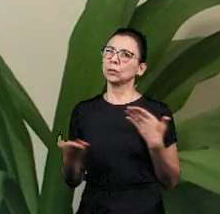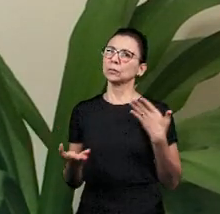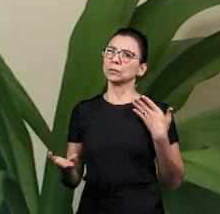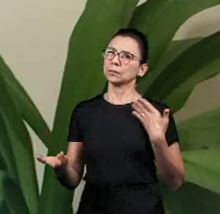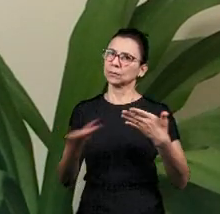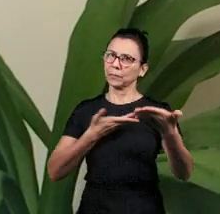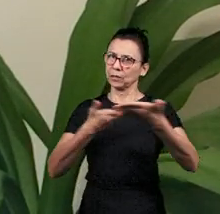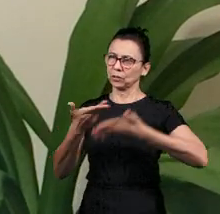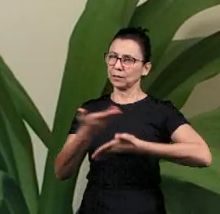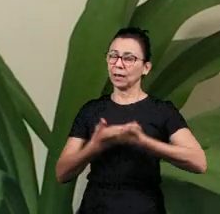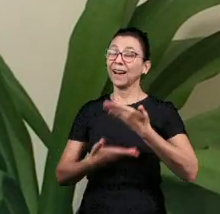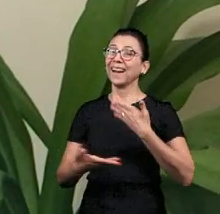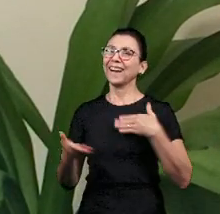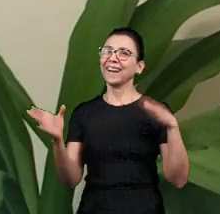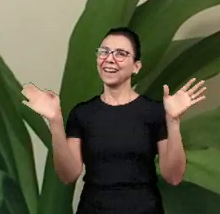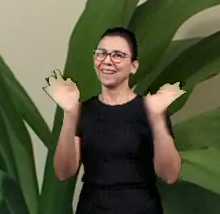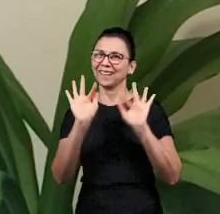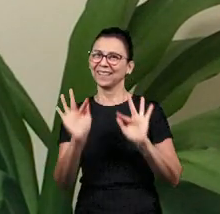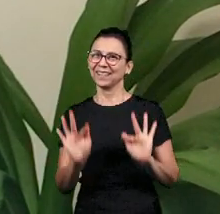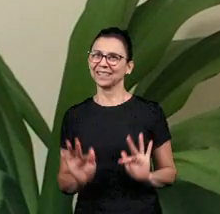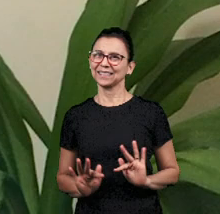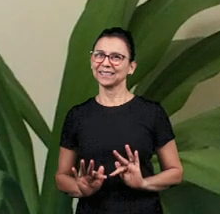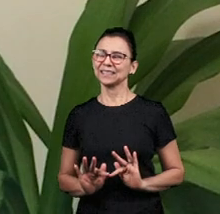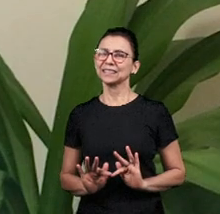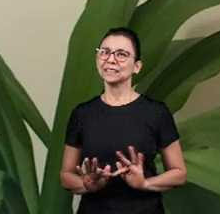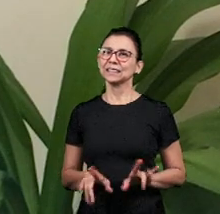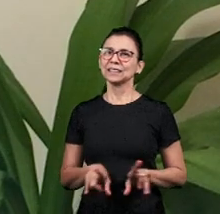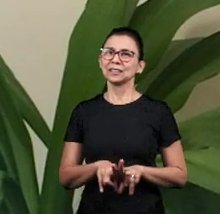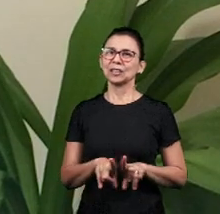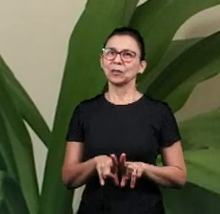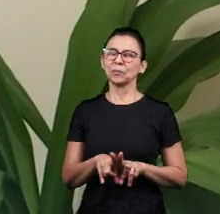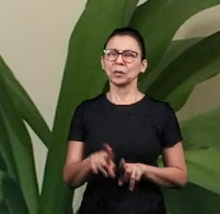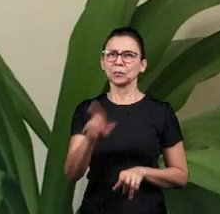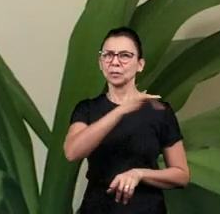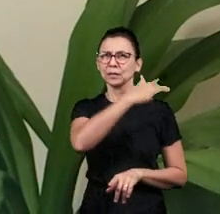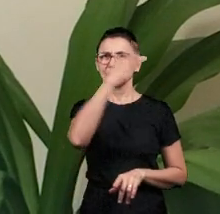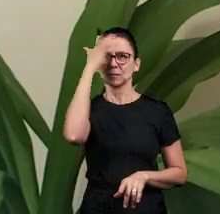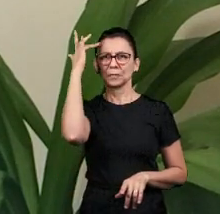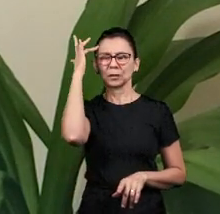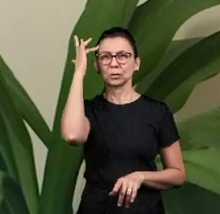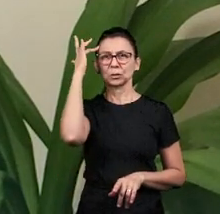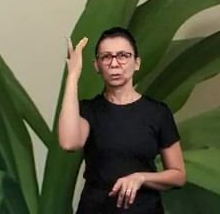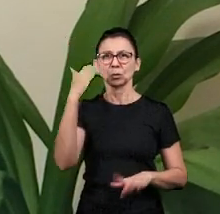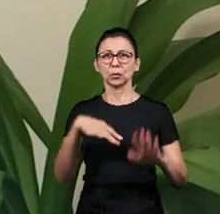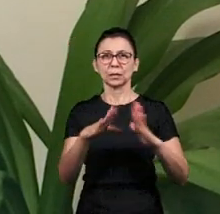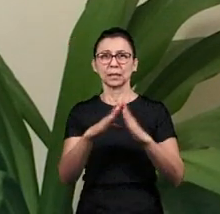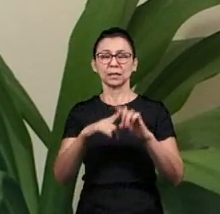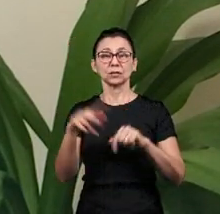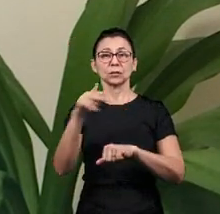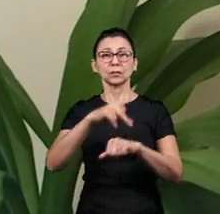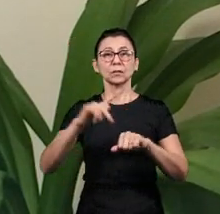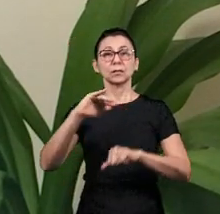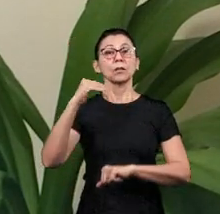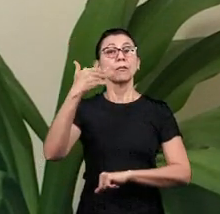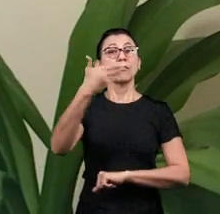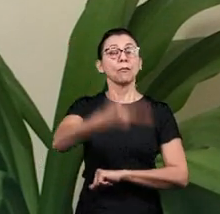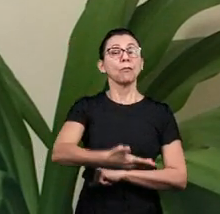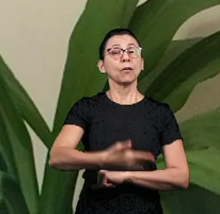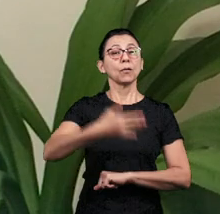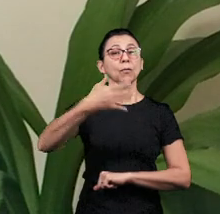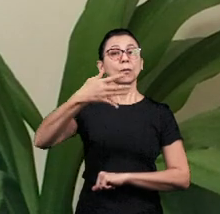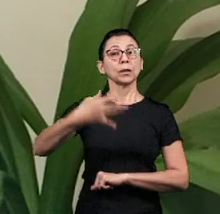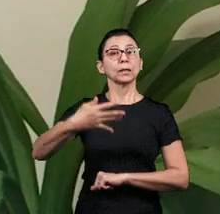sommes joyeux avec la participation record de nos frères et sœurs des églises de l'étranger. On a